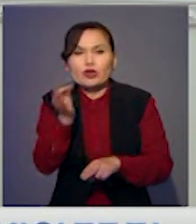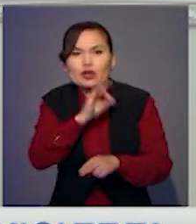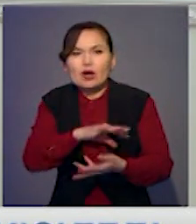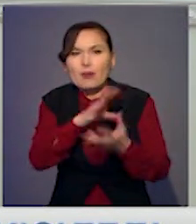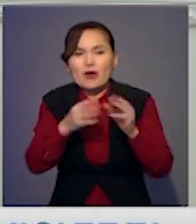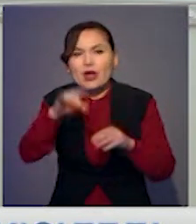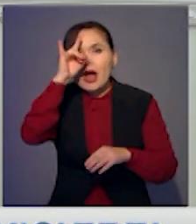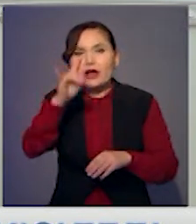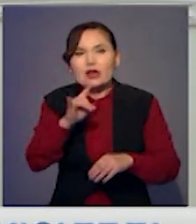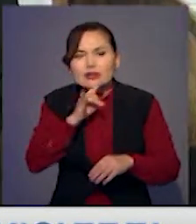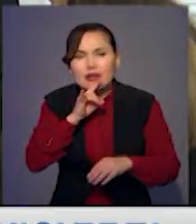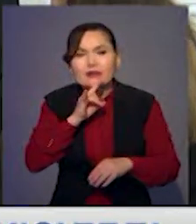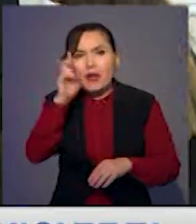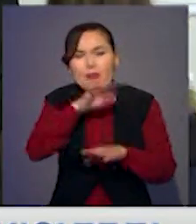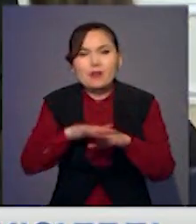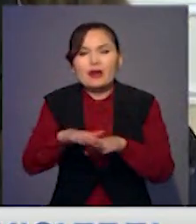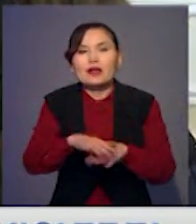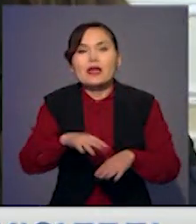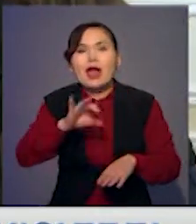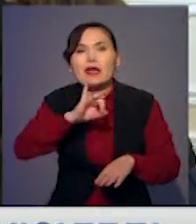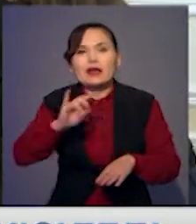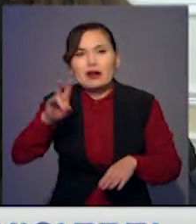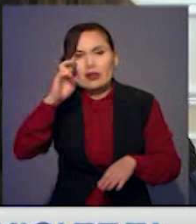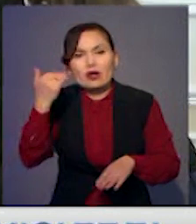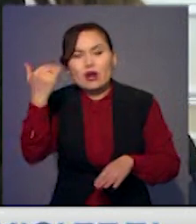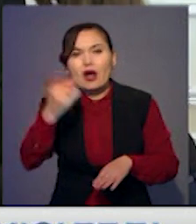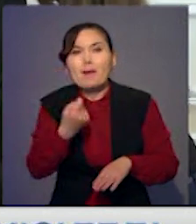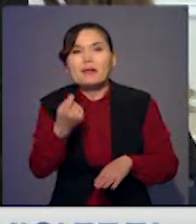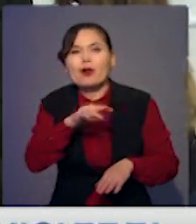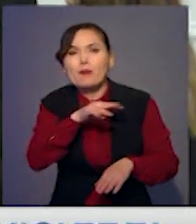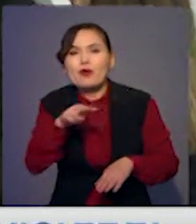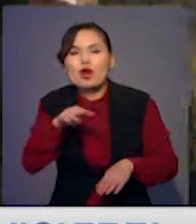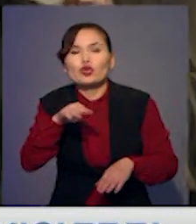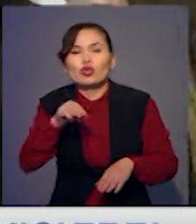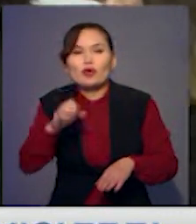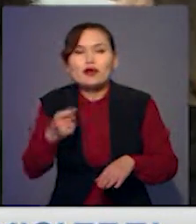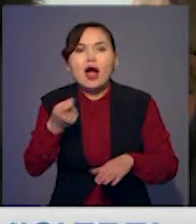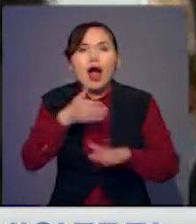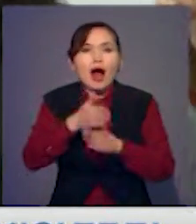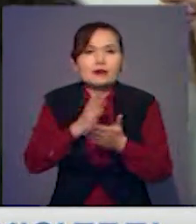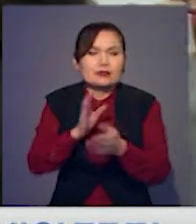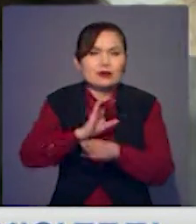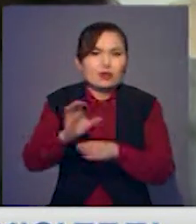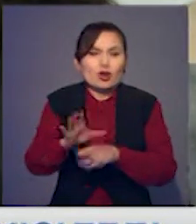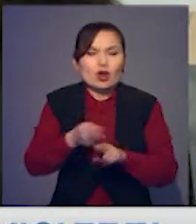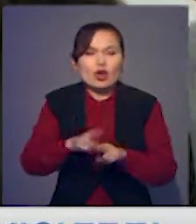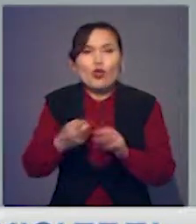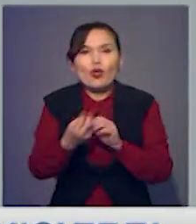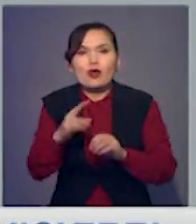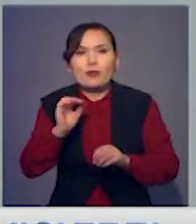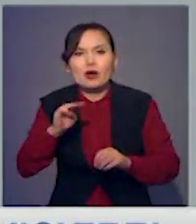Жалпы Қазақстан Иранға 1 миллион тоннаға дейін астық жеткізе алады. Былтыр еліміз 12 миллион тоннаға жуық